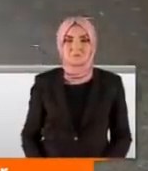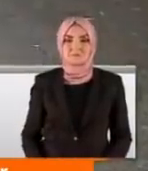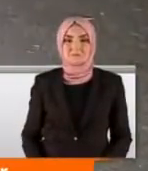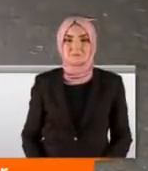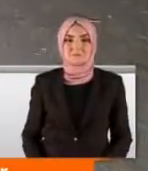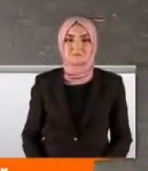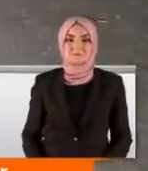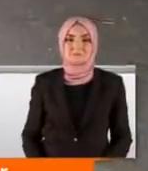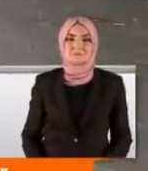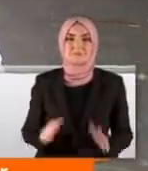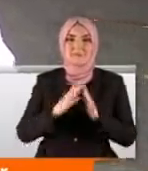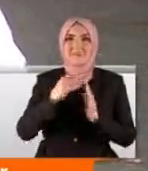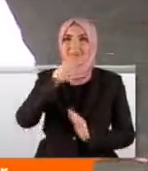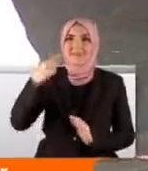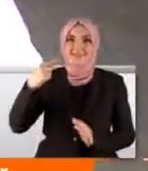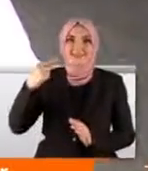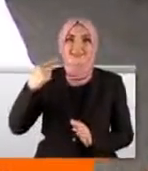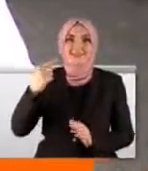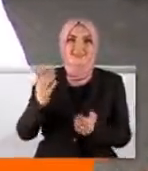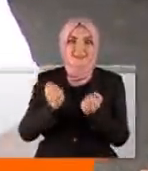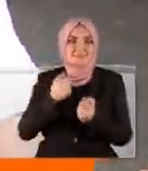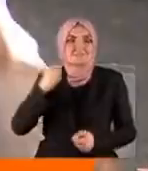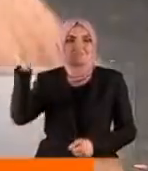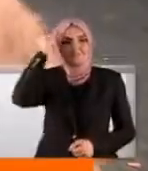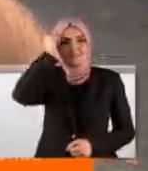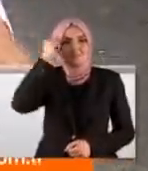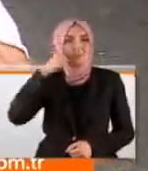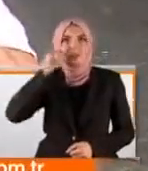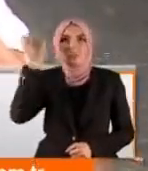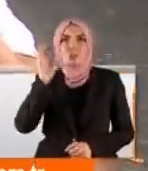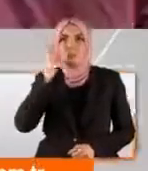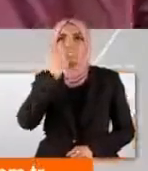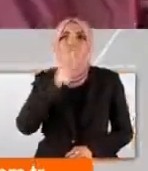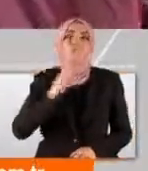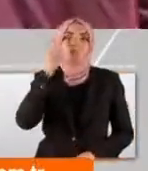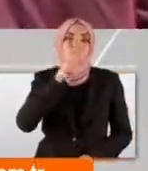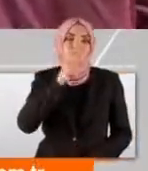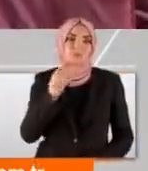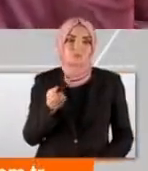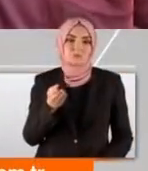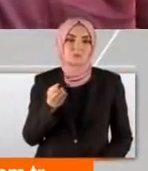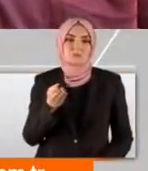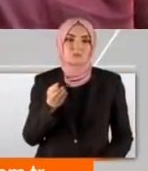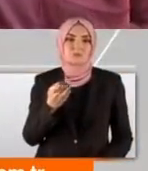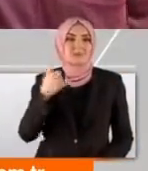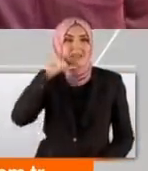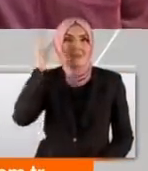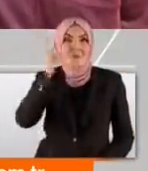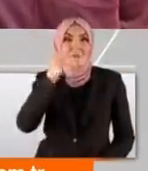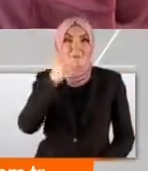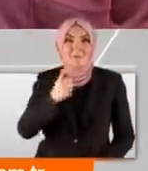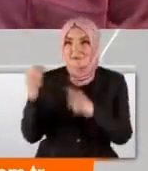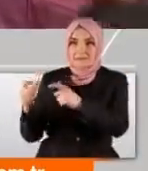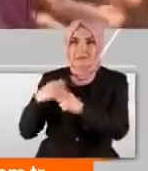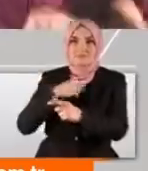Adam diyor daire keşke almasaydım. Satıp gideceğim diyor burada. Şebeke çekmedi. Şu bölge komple çekmiyor. Çeken yere kadar gidiyoruz. Çekmiyor